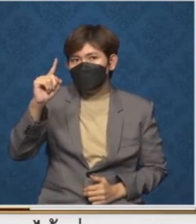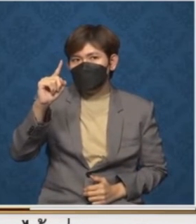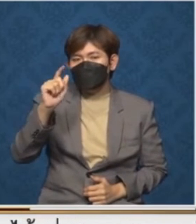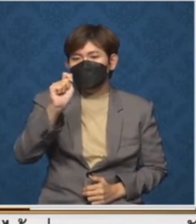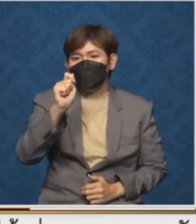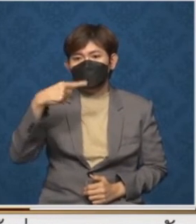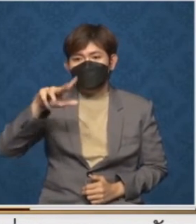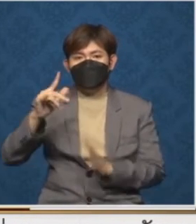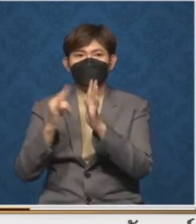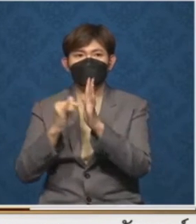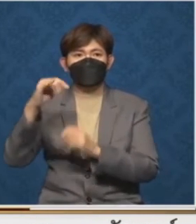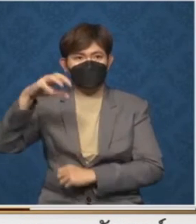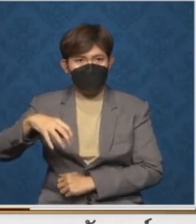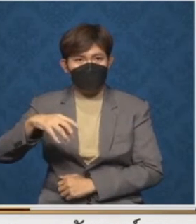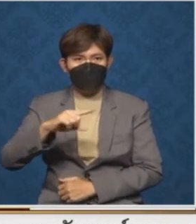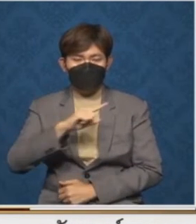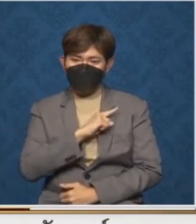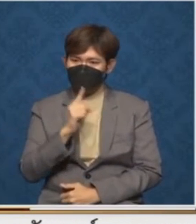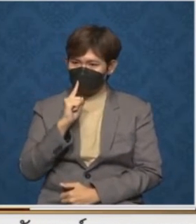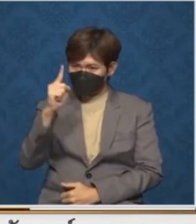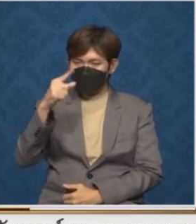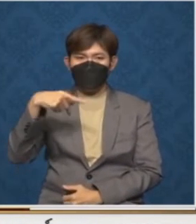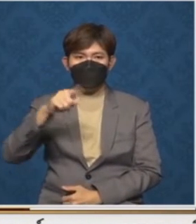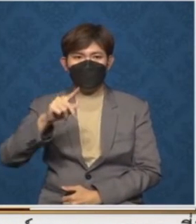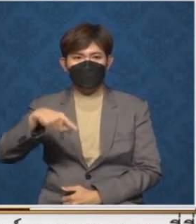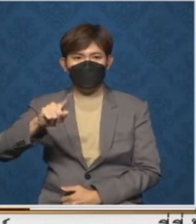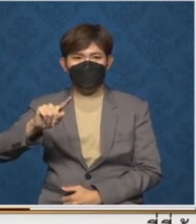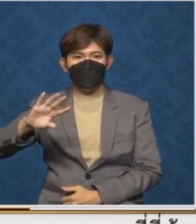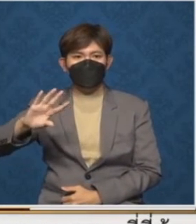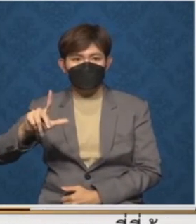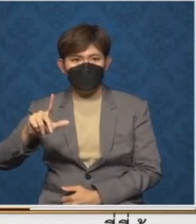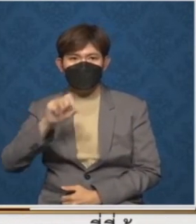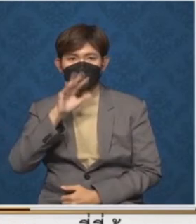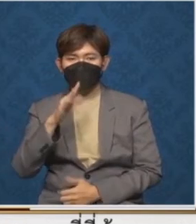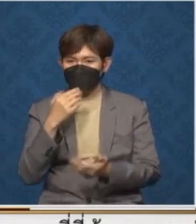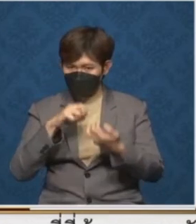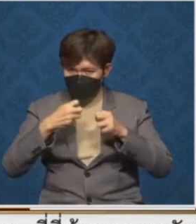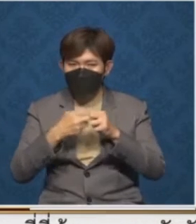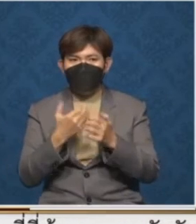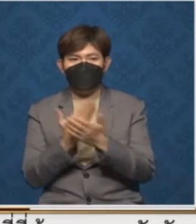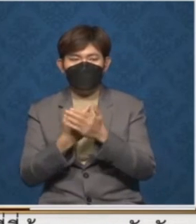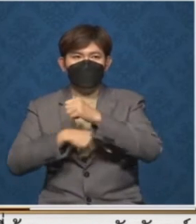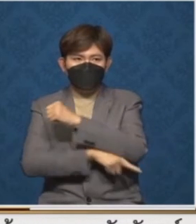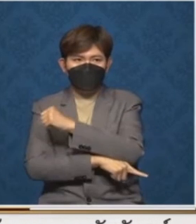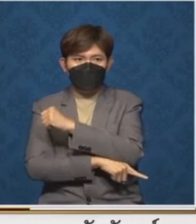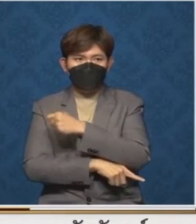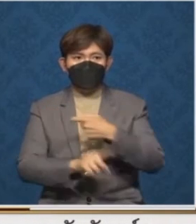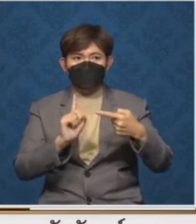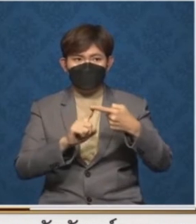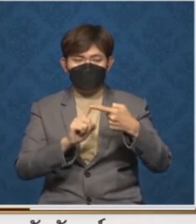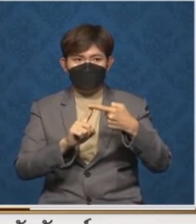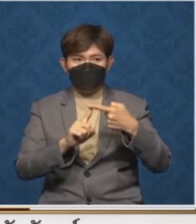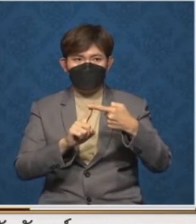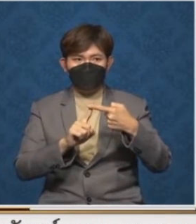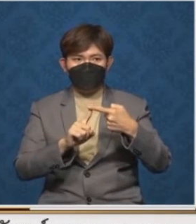เร่่จะมาถวนคามรสึกกิหนนะครัท่านบาคมปี63 เกิดแ's etwasual called clusterใหญ่สุของมาหาชัยช ปิดเมืองมาหา